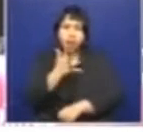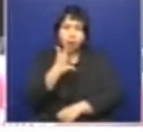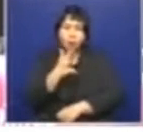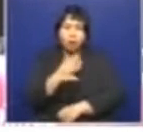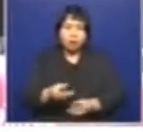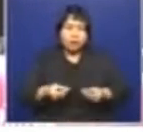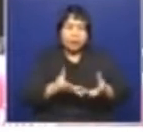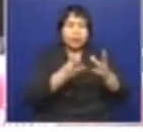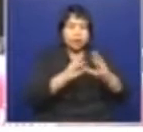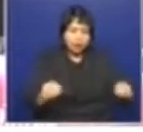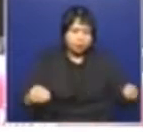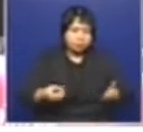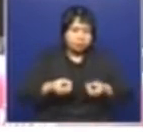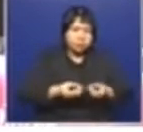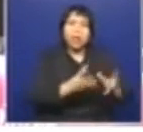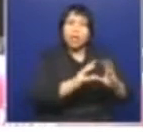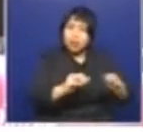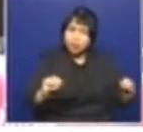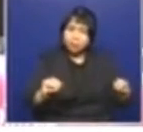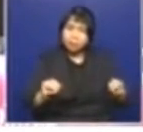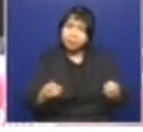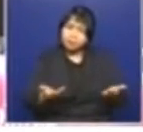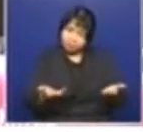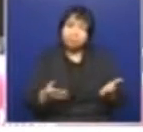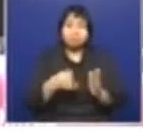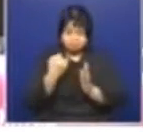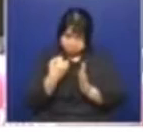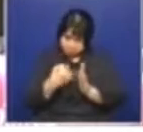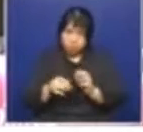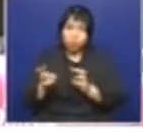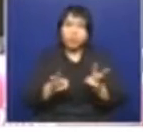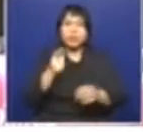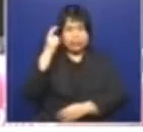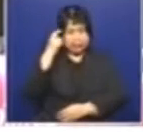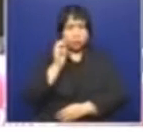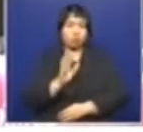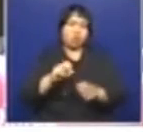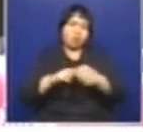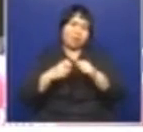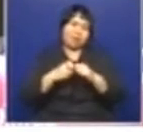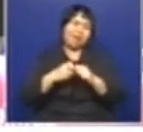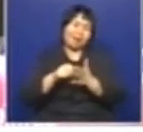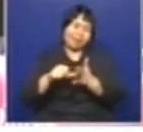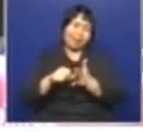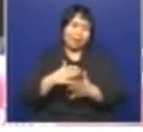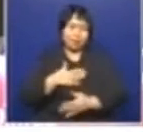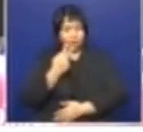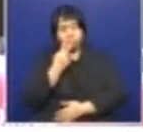าไหร่ก็หายไปอันนี้คือข้อผิดพลาดในวิธีคิดการแก้ปัญหาเศรษฐกิจของท่านที่พวกเ